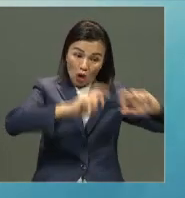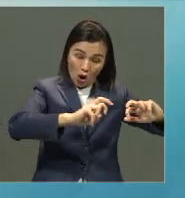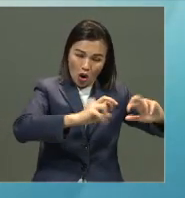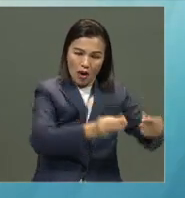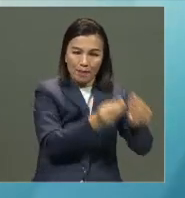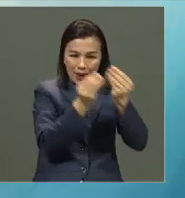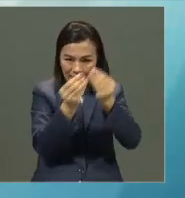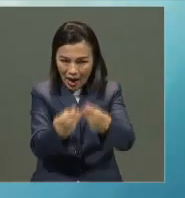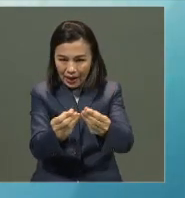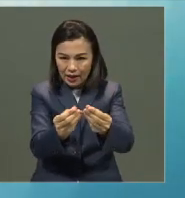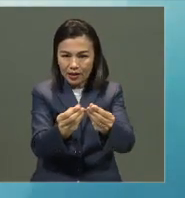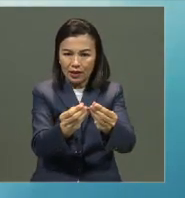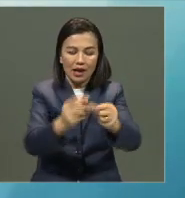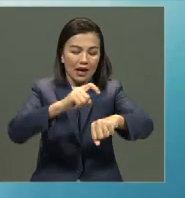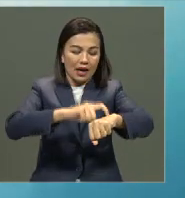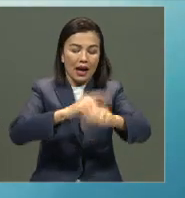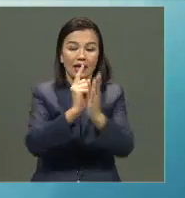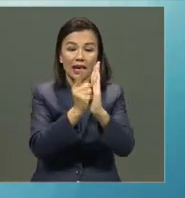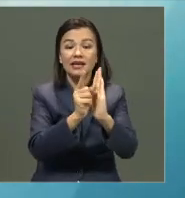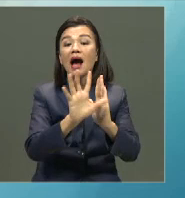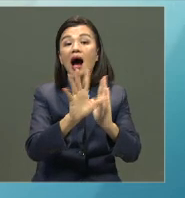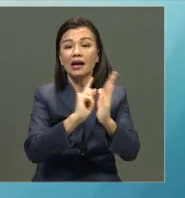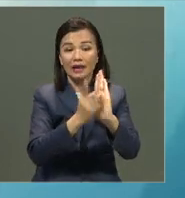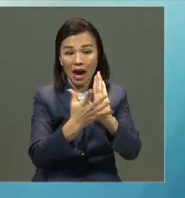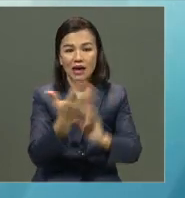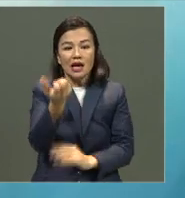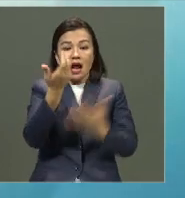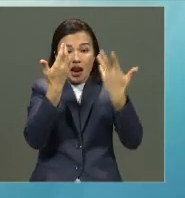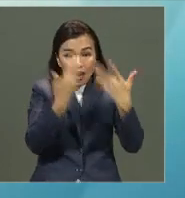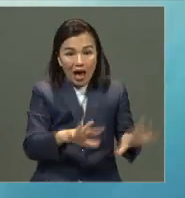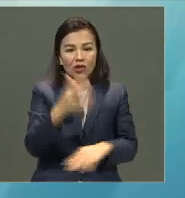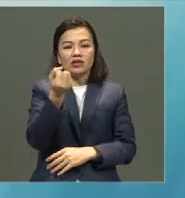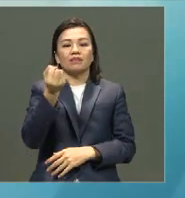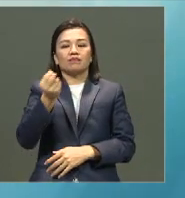แล้วก็ไปฟังผลบนสแกนนะครับแล้วก็ไปนำผลไปให้แพทย์อีกโรงพยาบาลรัฐอีกแห่งหนึ่งนี่โค้ชเวลาเลยนะครับไป5นาทีแล้วก็วันที่ 12